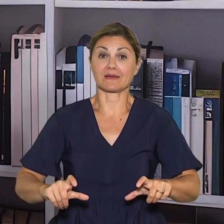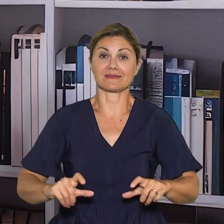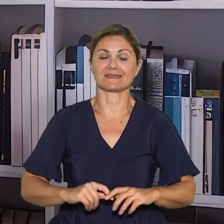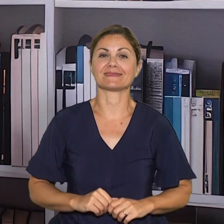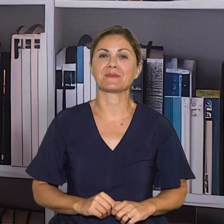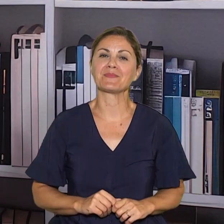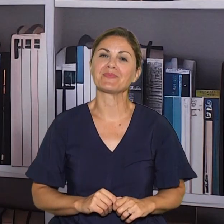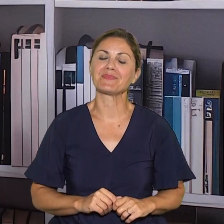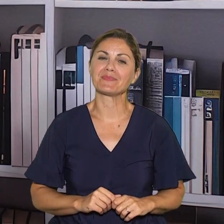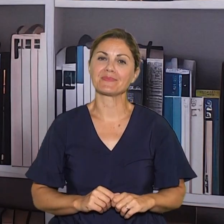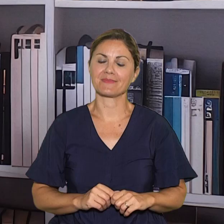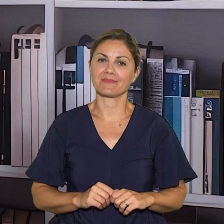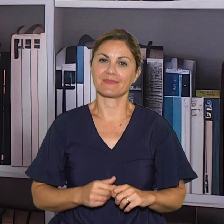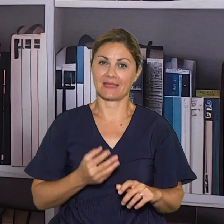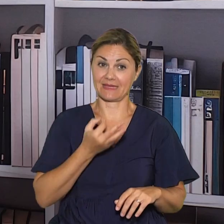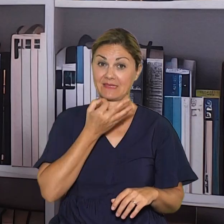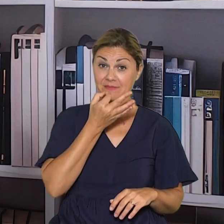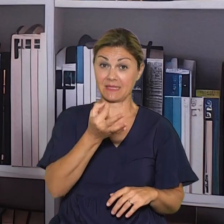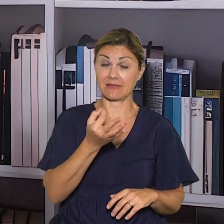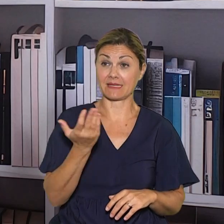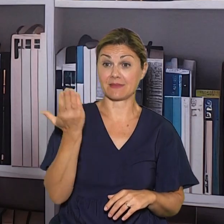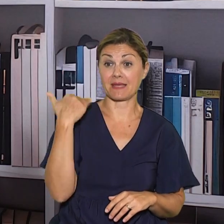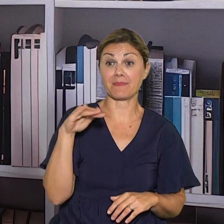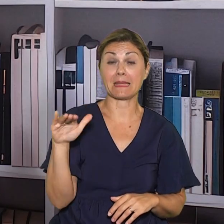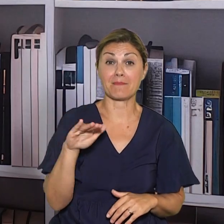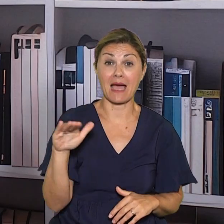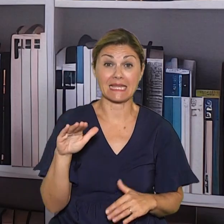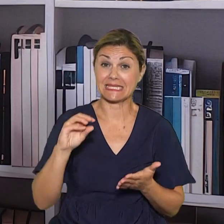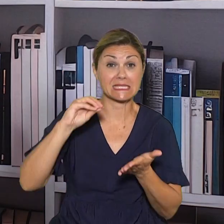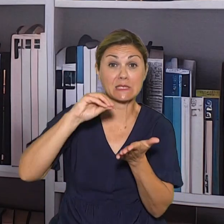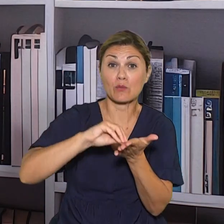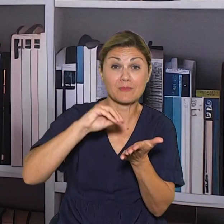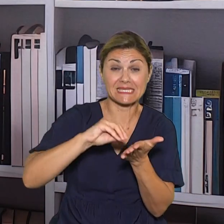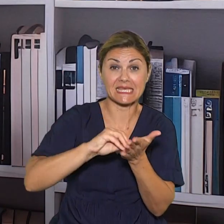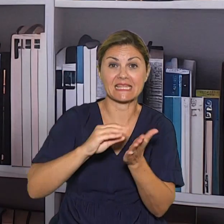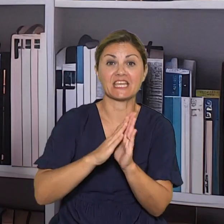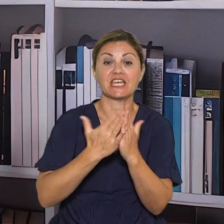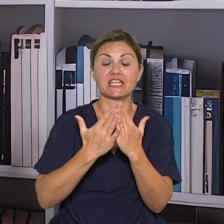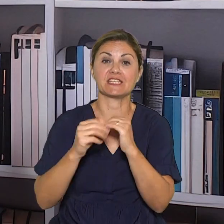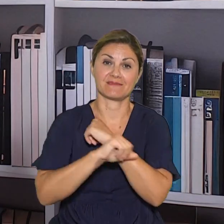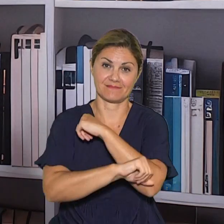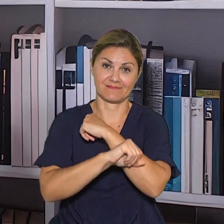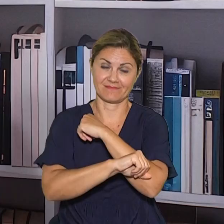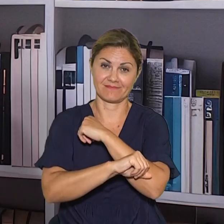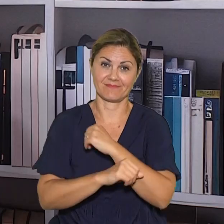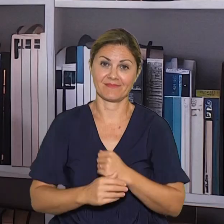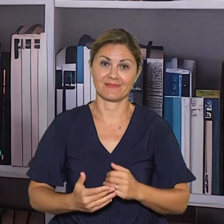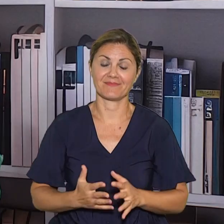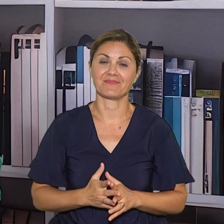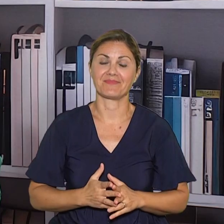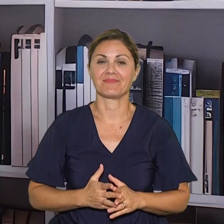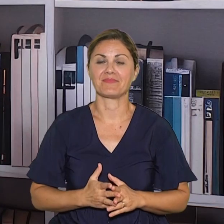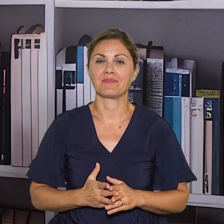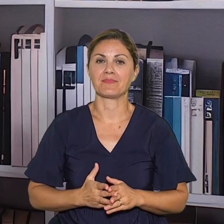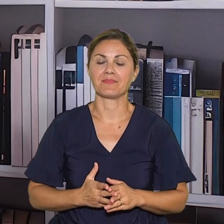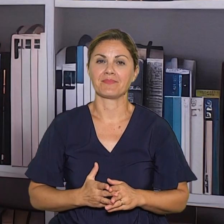Međutim, karijerni put niste odabrali književnost i umjetnost. Ma ne. Nešto sasvim drugo. Ne, to je nešto spontano amaterski. Ljubav. Da,